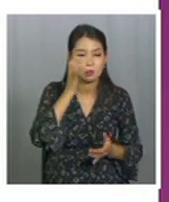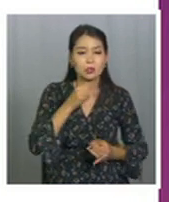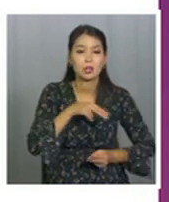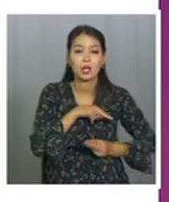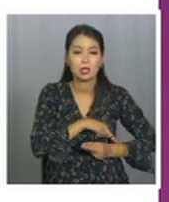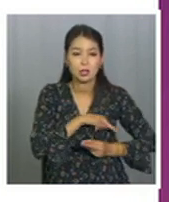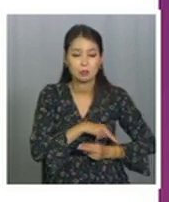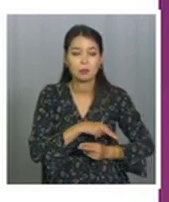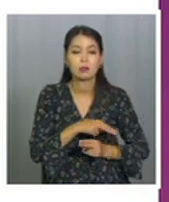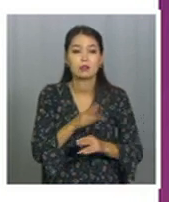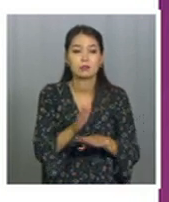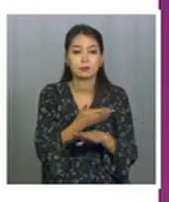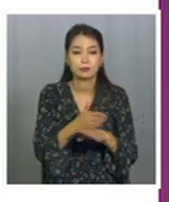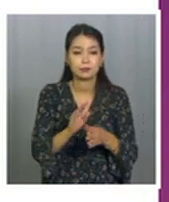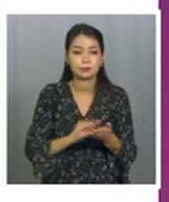еңбегімен толықтырыңыздар.